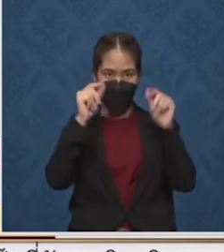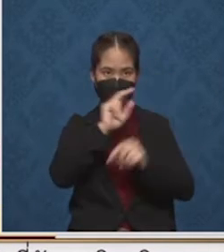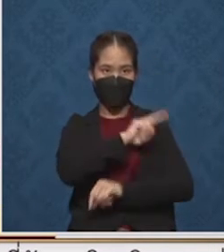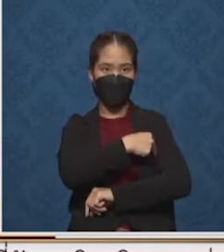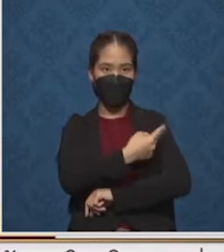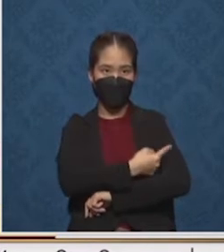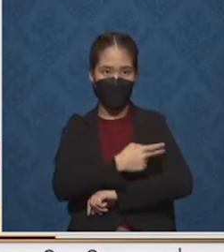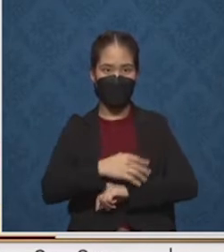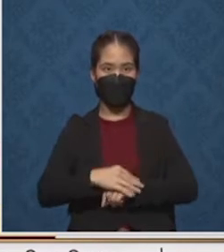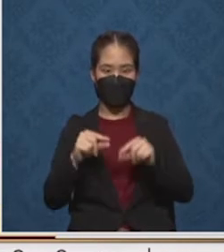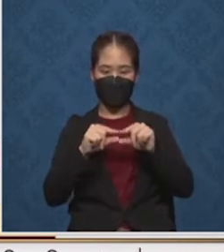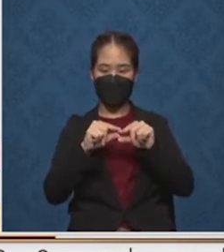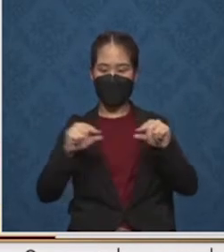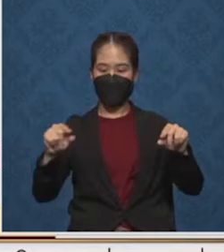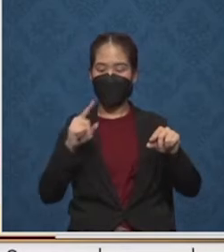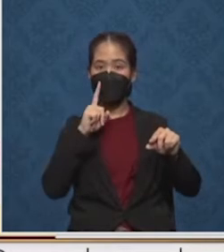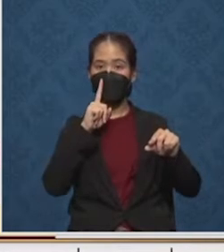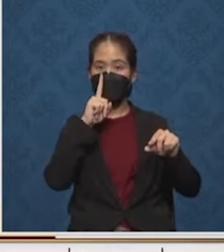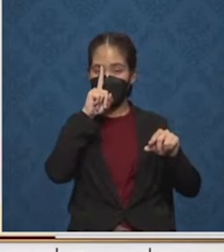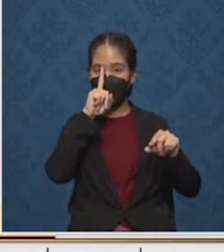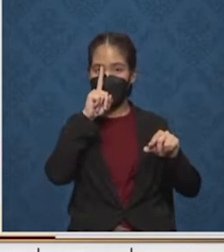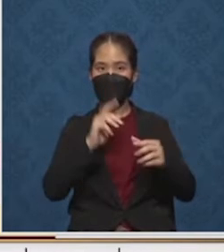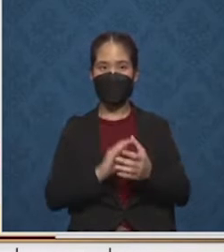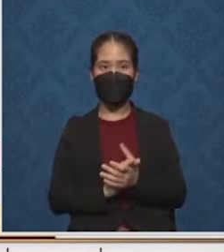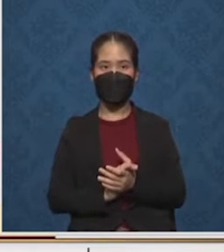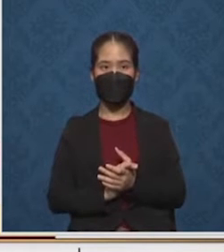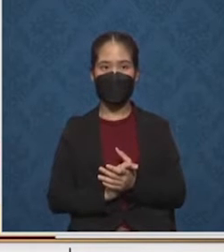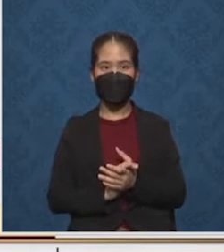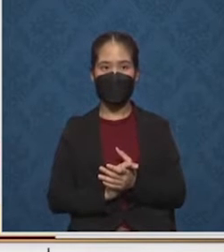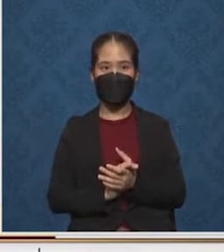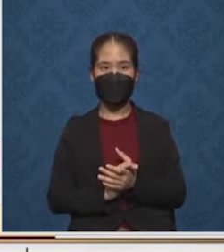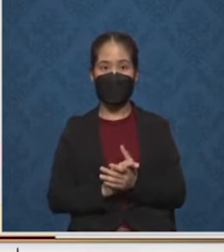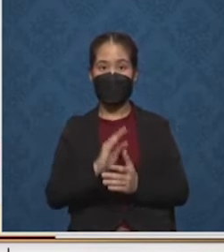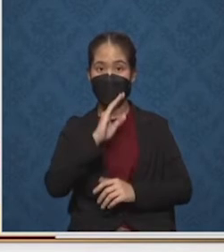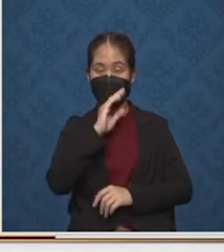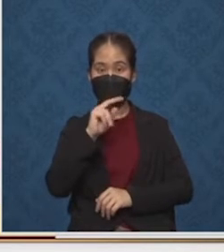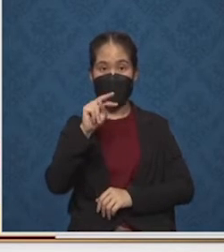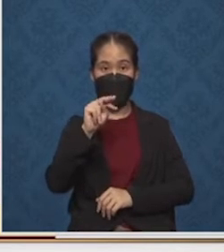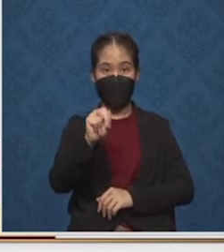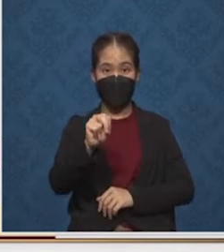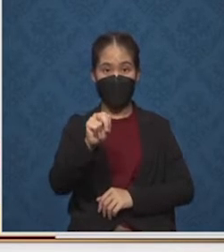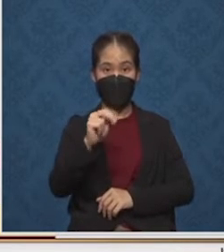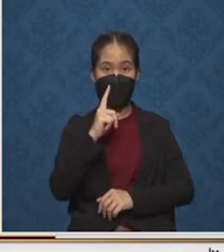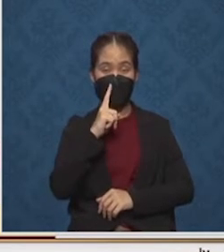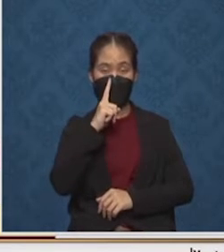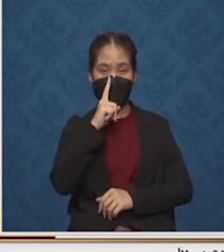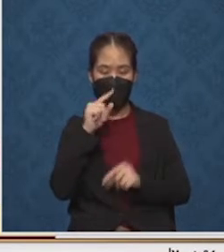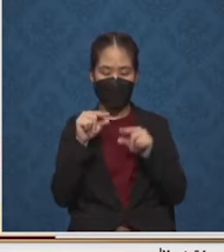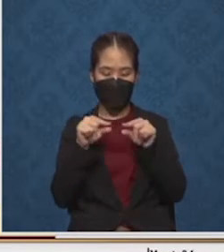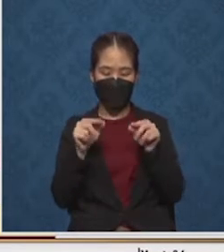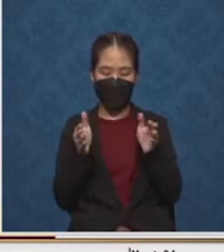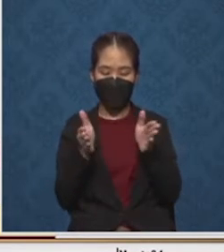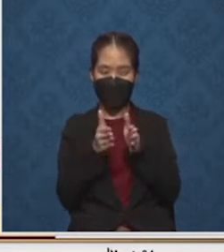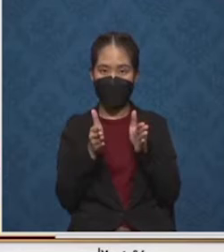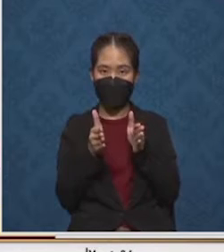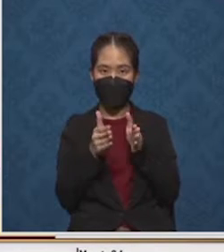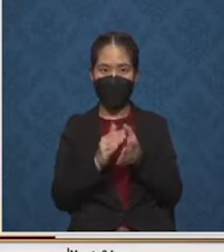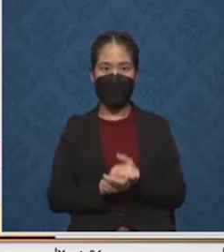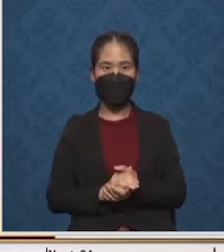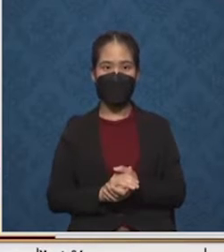ร่วมข้างในไอ้ก้านหยาบฮะไอ้แน่โซ่สมอเตอร์แค่จมูกครับไอ้ก้านสั้นไอ้ก้าน